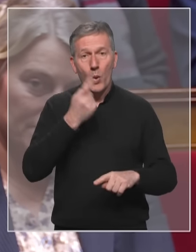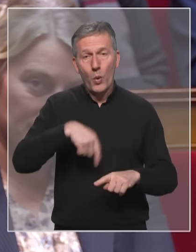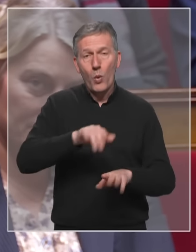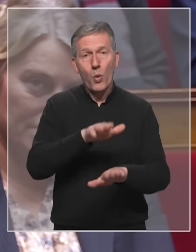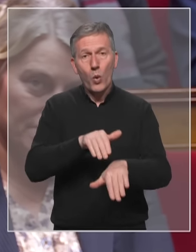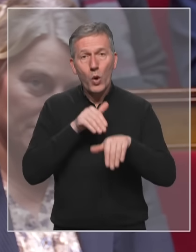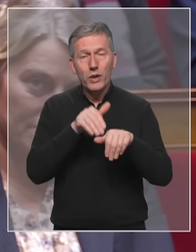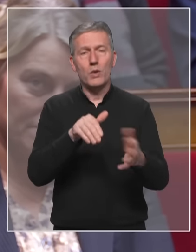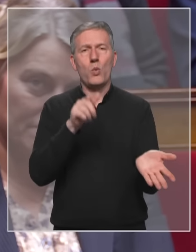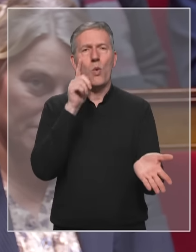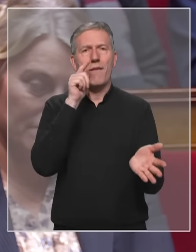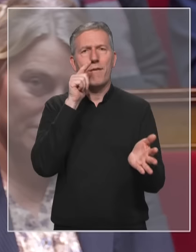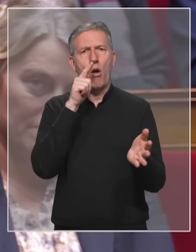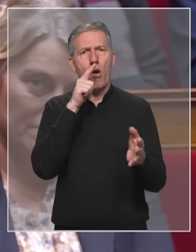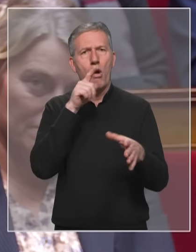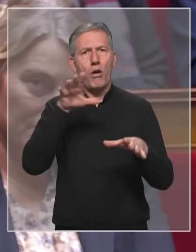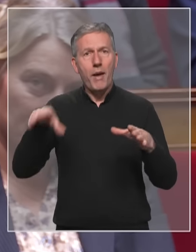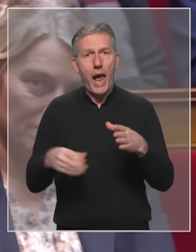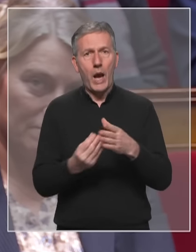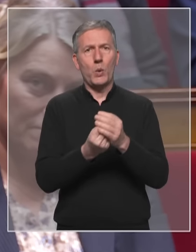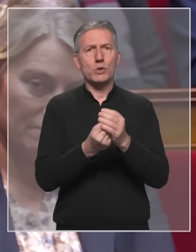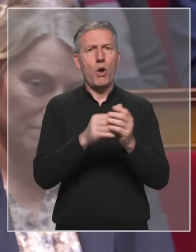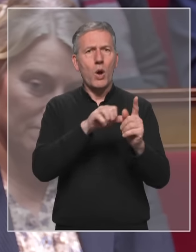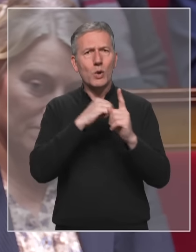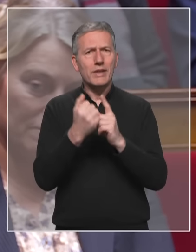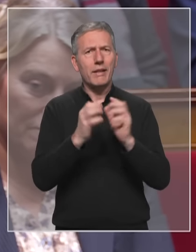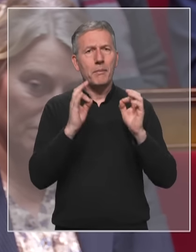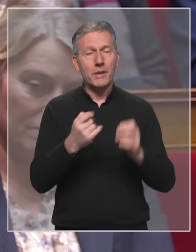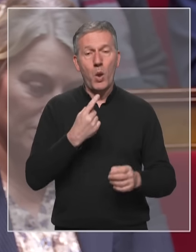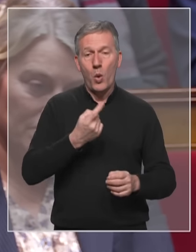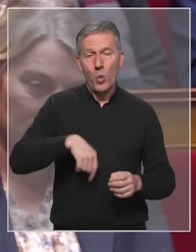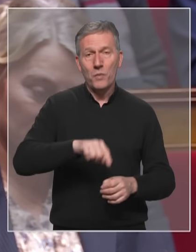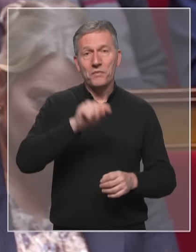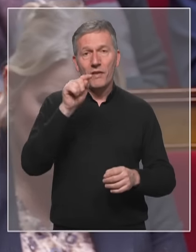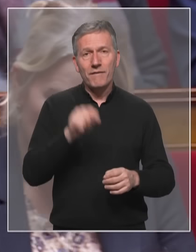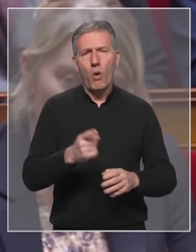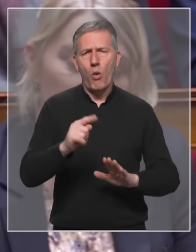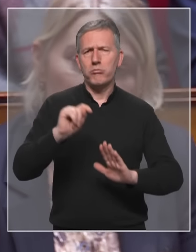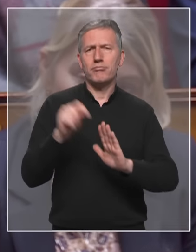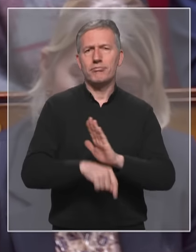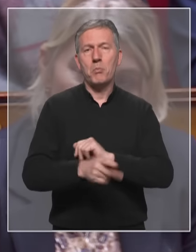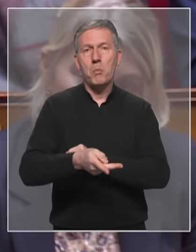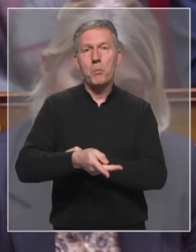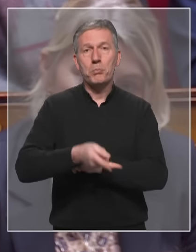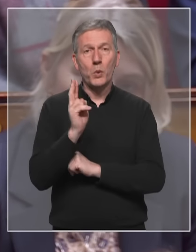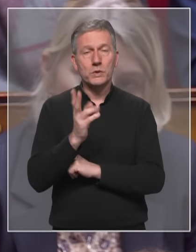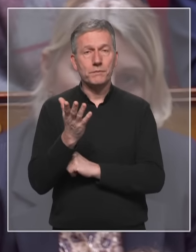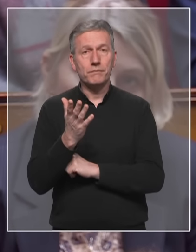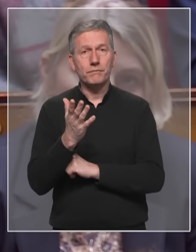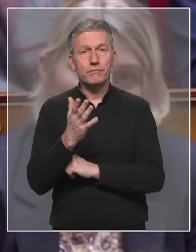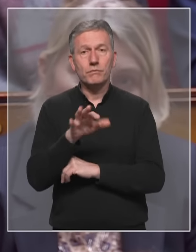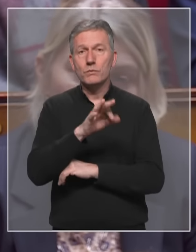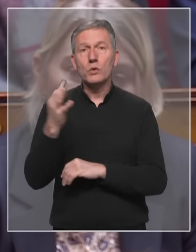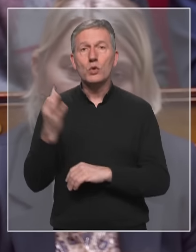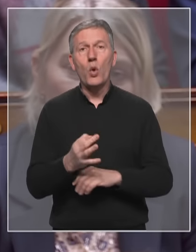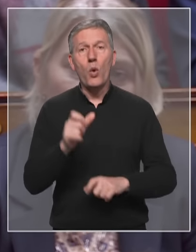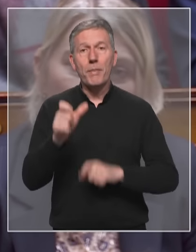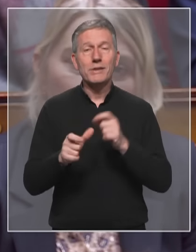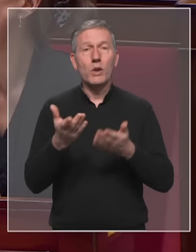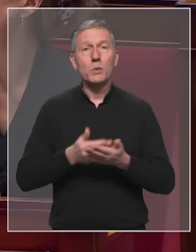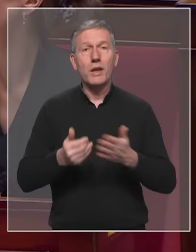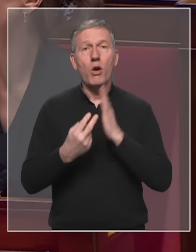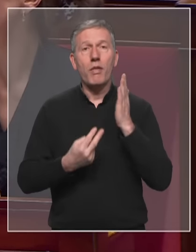société inclusive. Mais nous pouvons et devons aller plus loin. Si le taux de chômage des personnes en situation